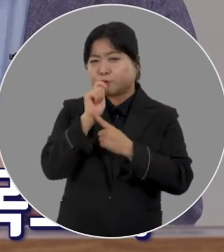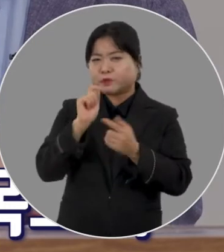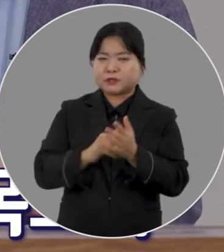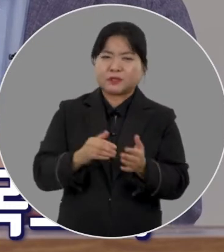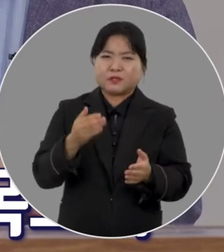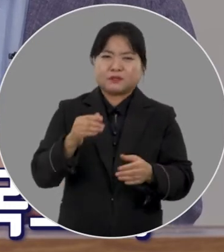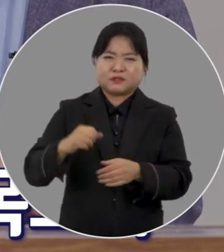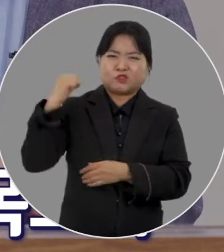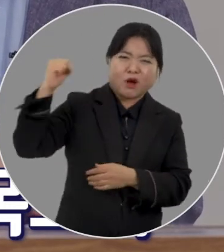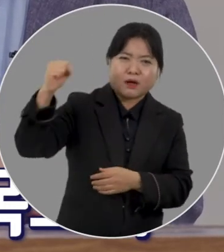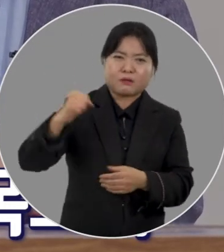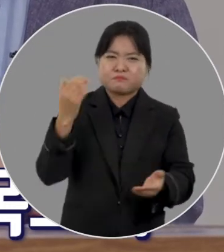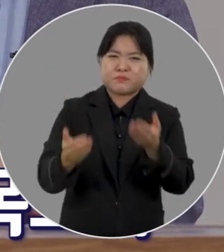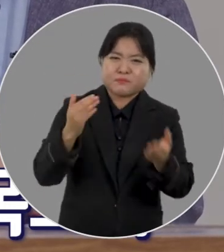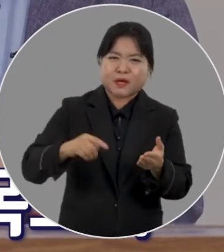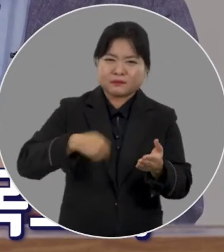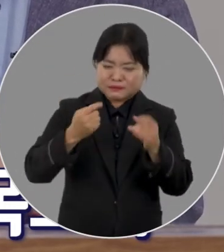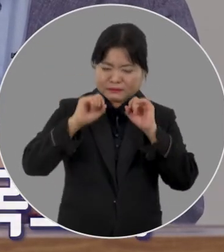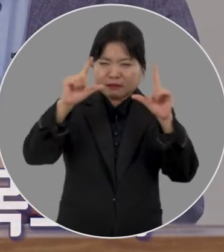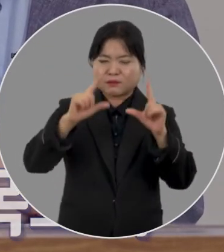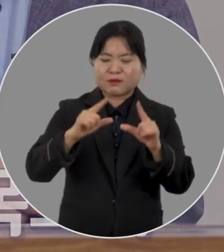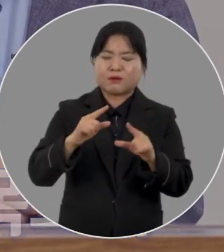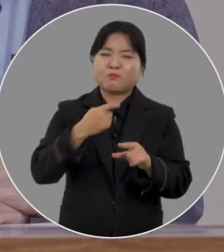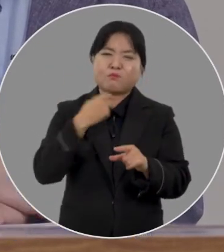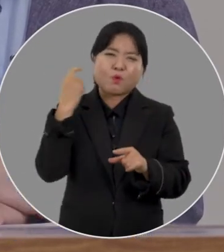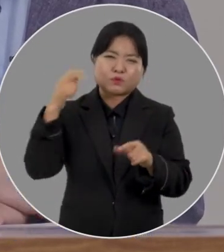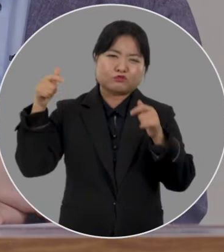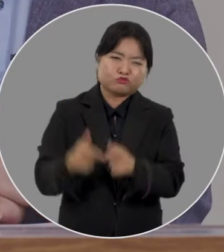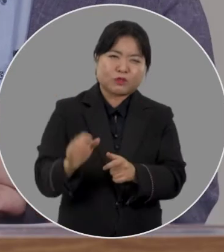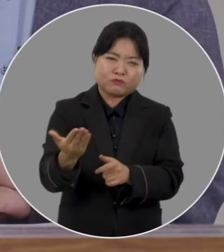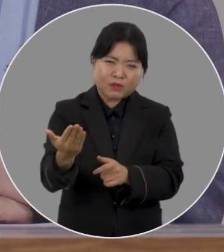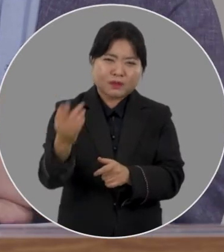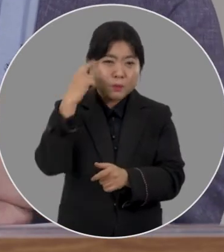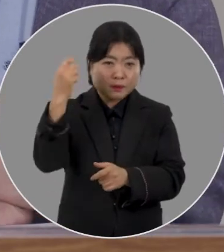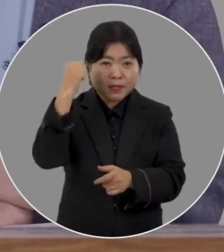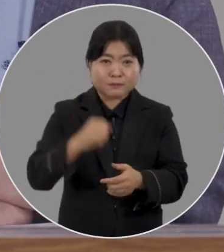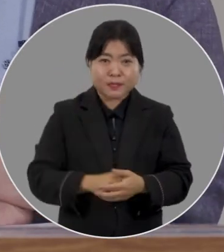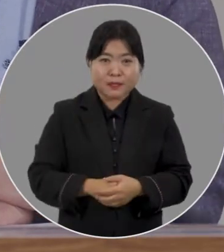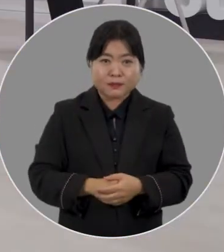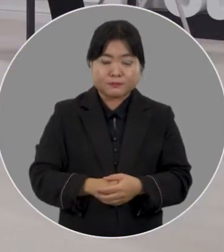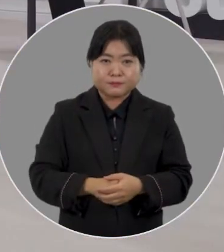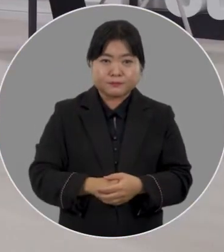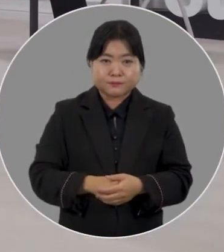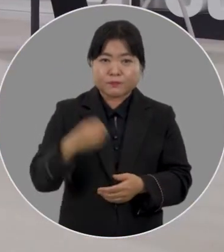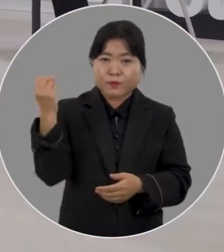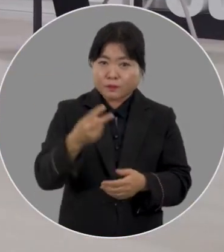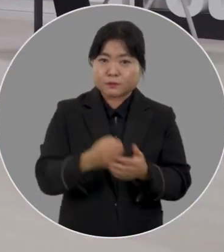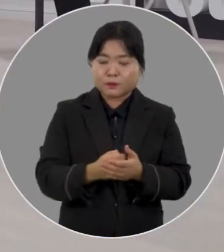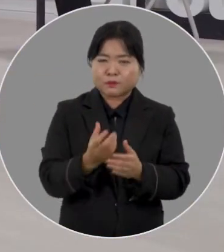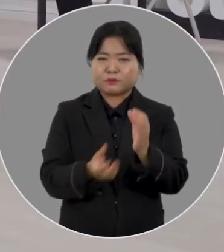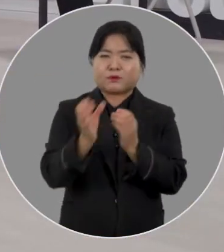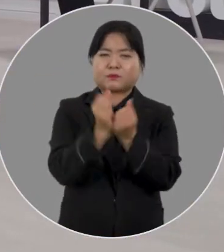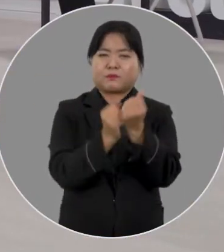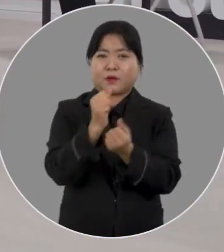비판이나 자성의 목소리는 작아져 버리는 그런 현상이 아마 발생하지 않았을까라는 생각을 하게 됐고요. 또